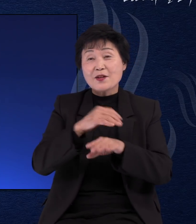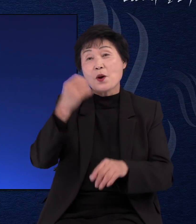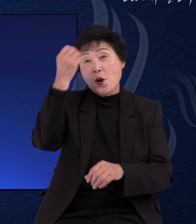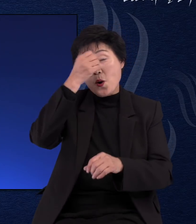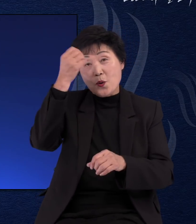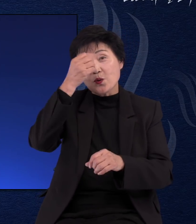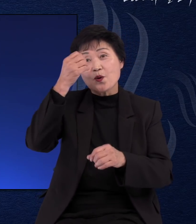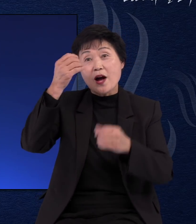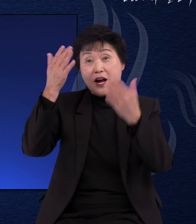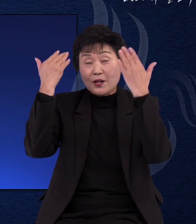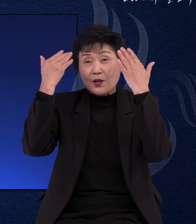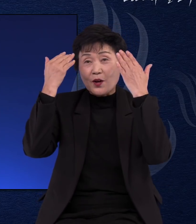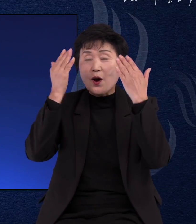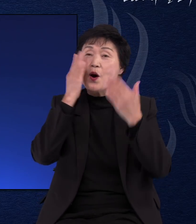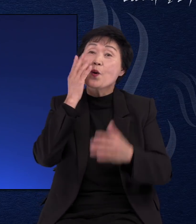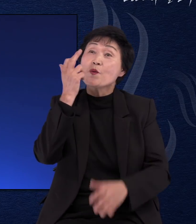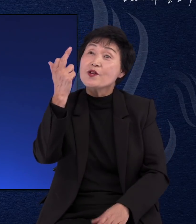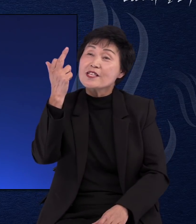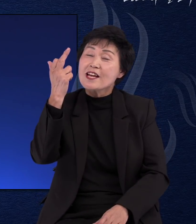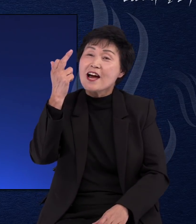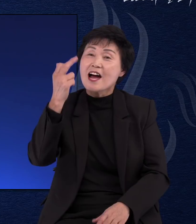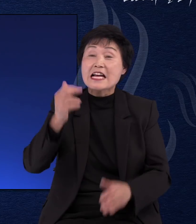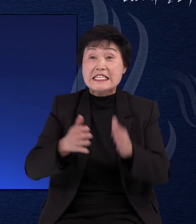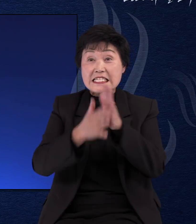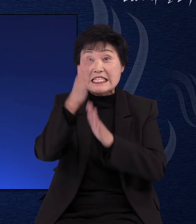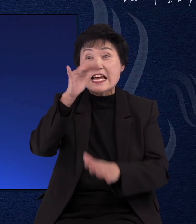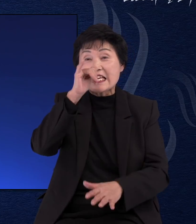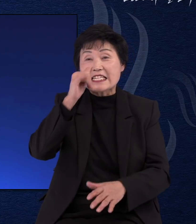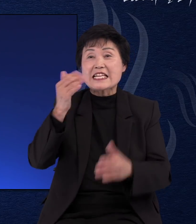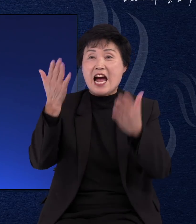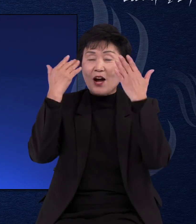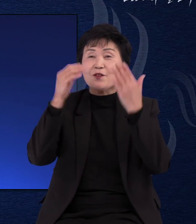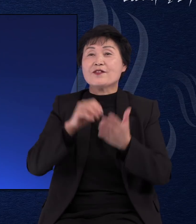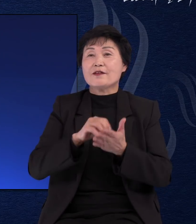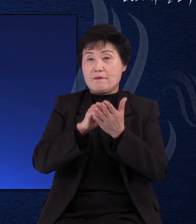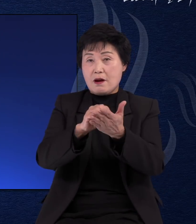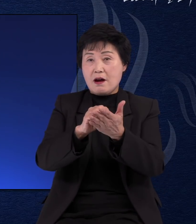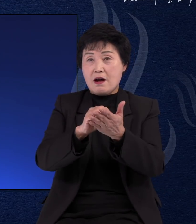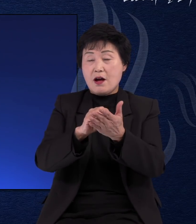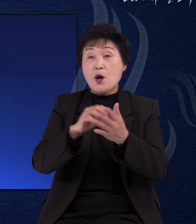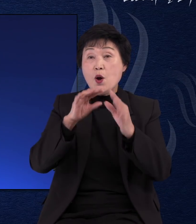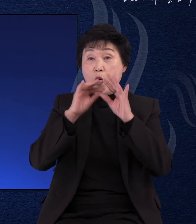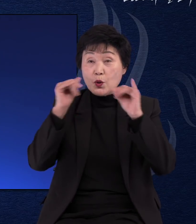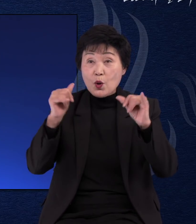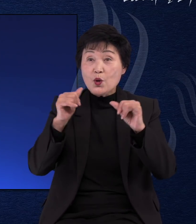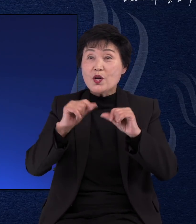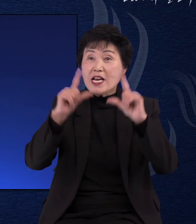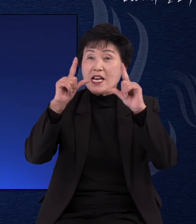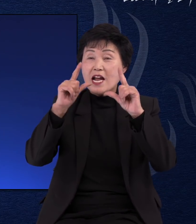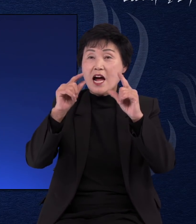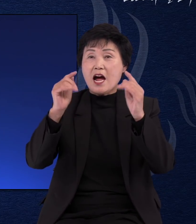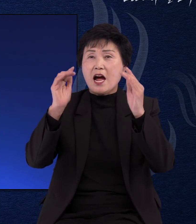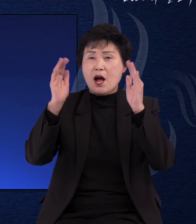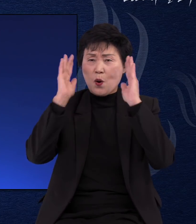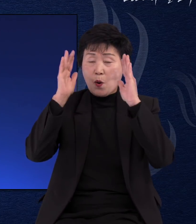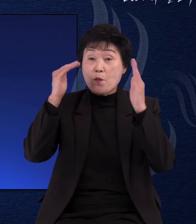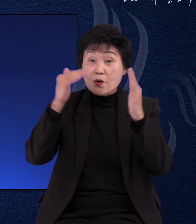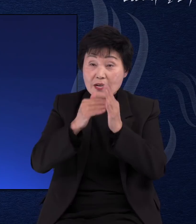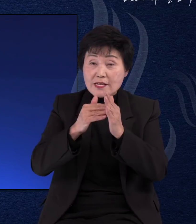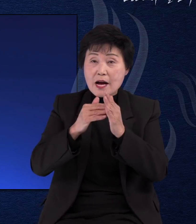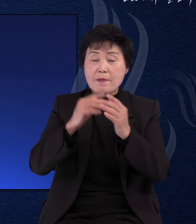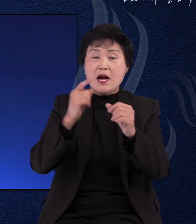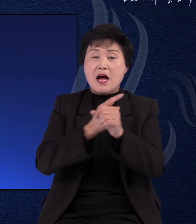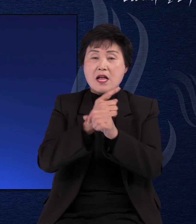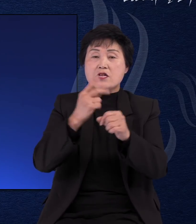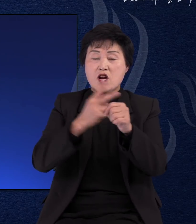시내에 입학을 하게 됩니다. 주말만 되면 토요일 수업, 오전 수업이 마치기가 무섭게 빨간 버스를 타고 1시간, 2시간 시골로